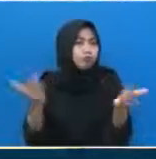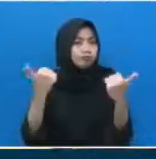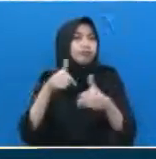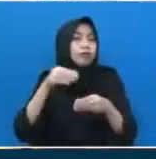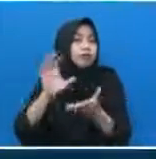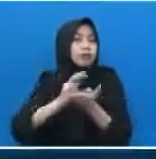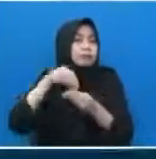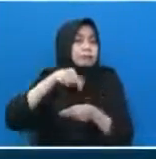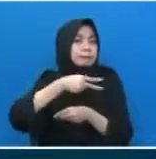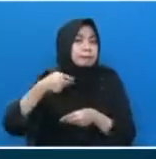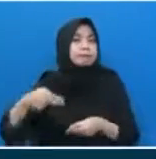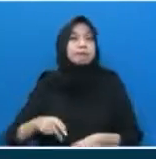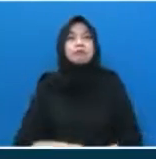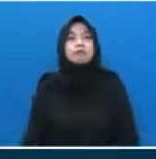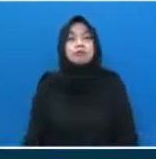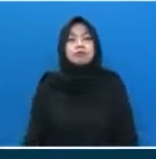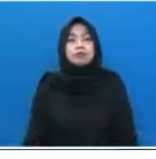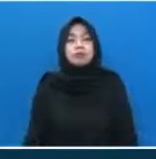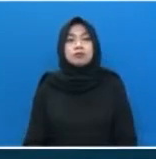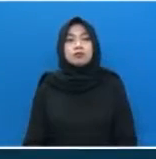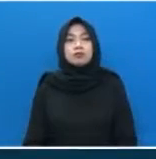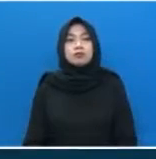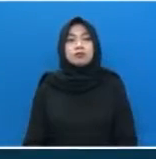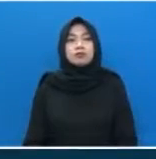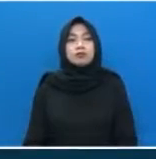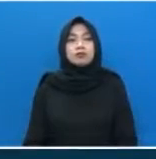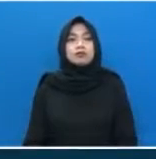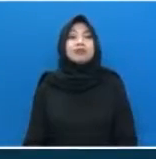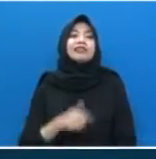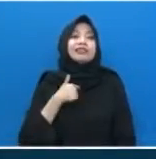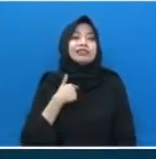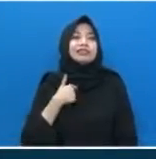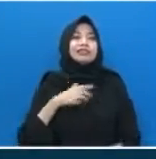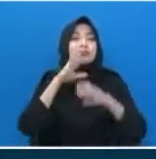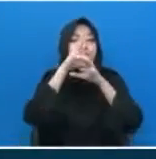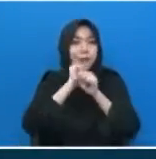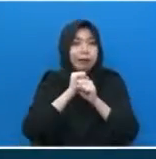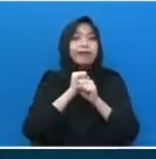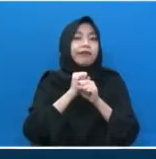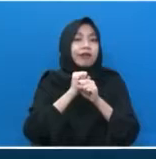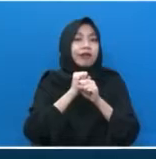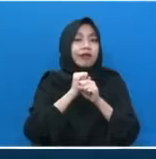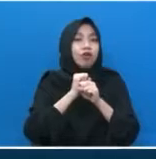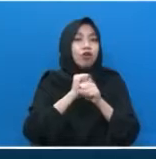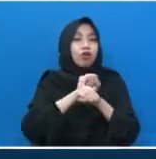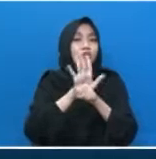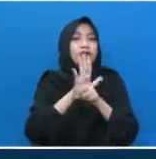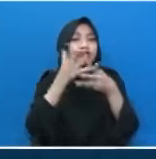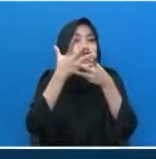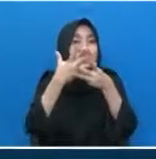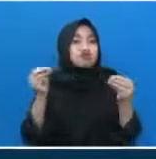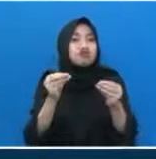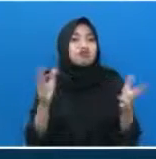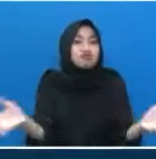ndak tahu bahwa kita harus memberikan harapan bahwa pandemic of 19 akan bisa tertangani dengan cepat